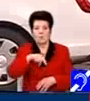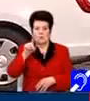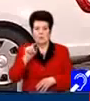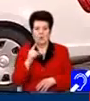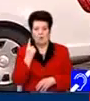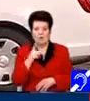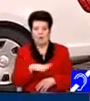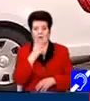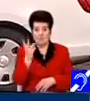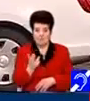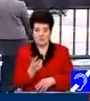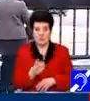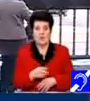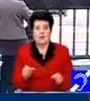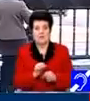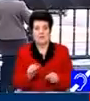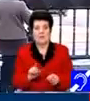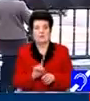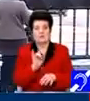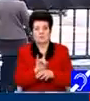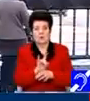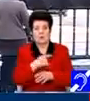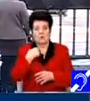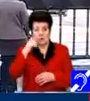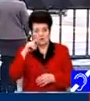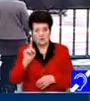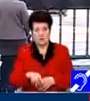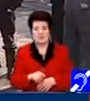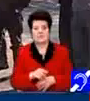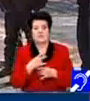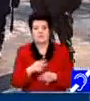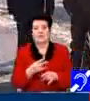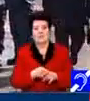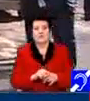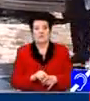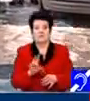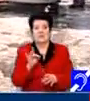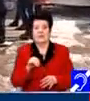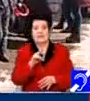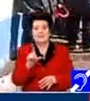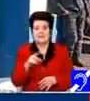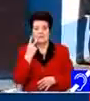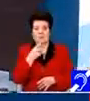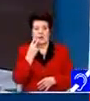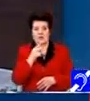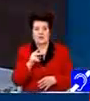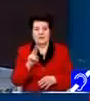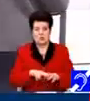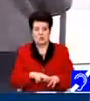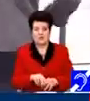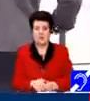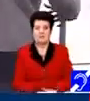fost minat. Pentru comunicarea mincinoasă cu bună știință despre actul de terorism, acesta riscă până la 2 ani de închisoare.